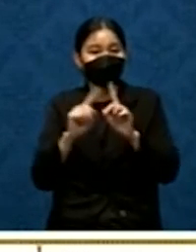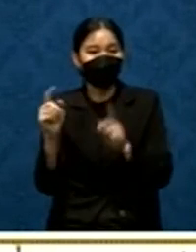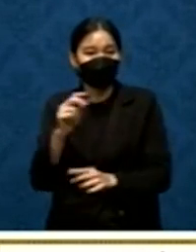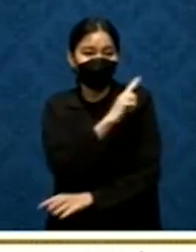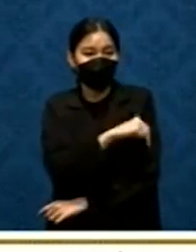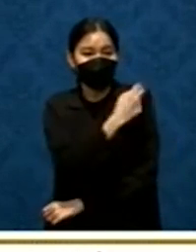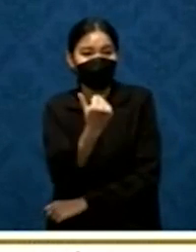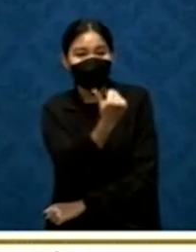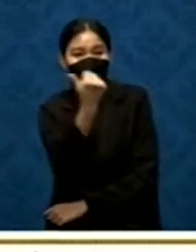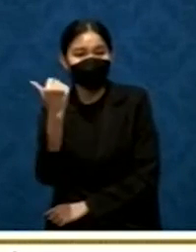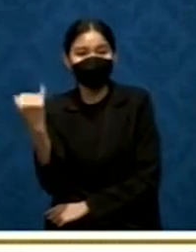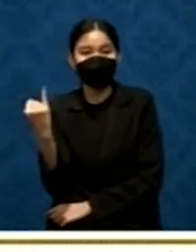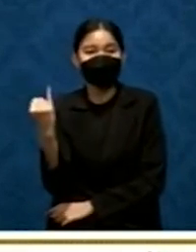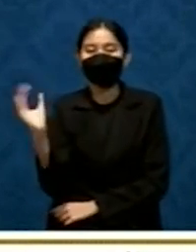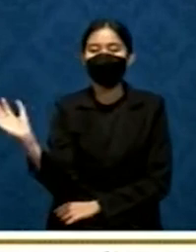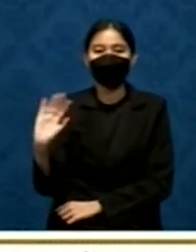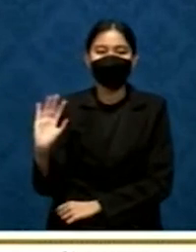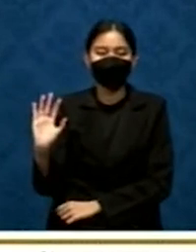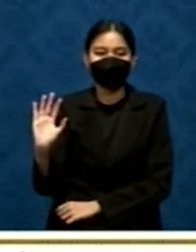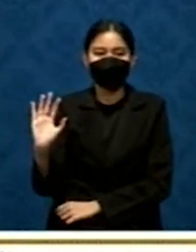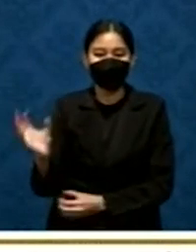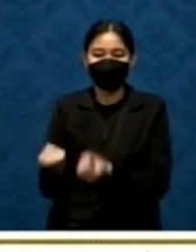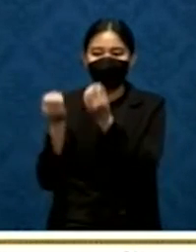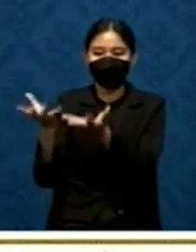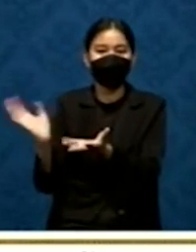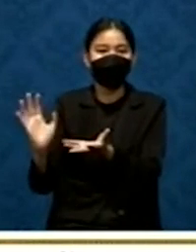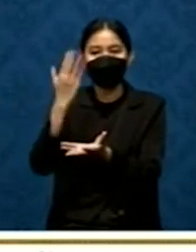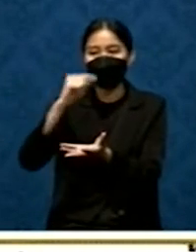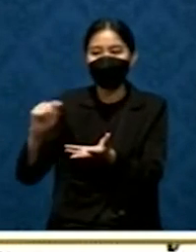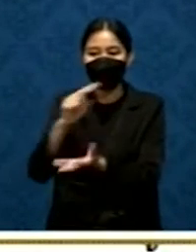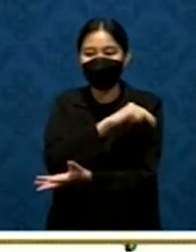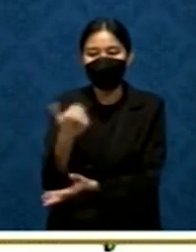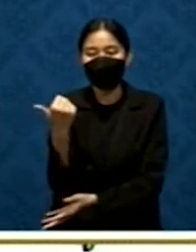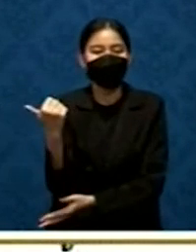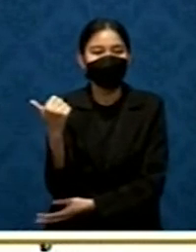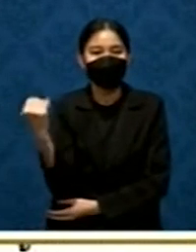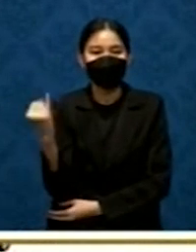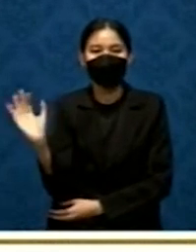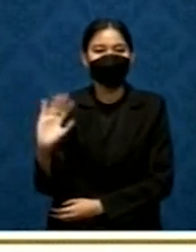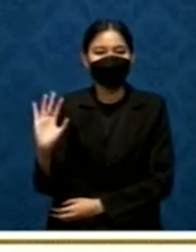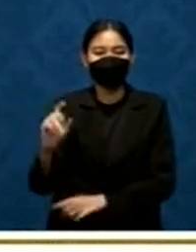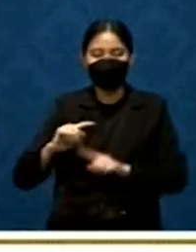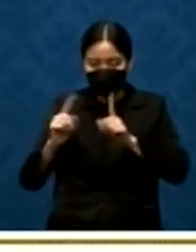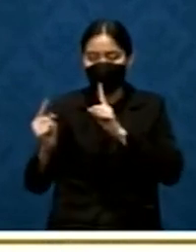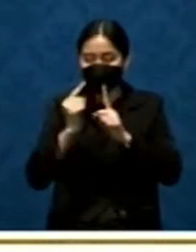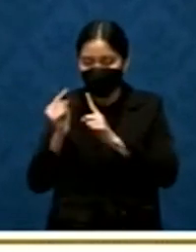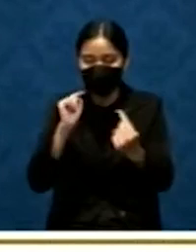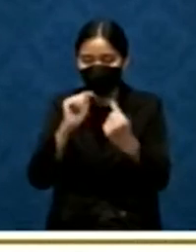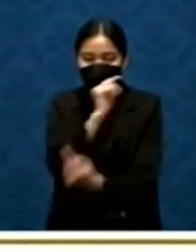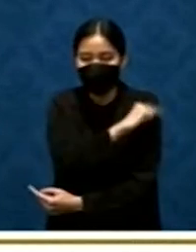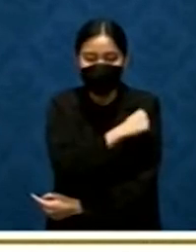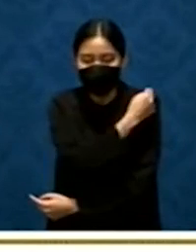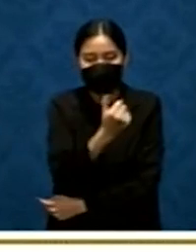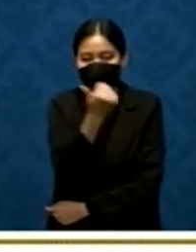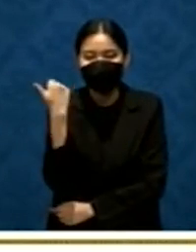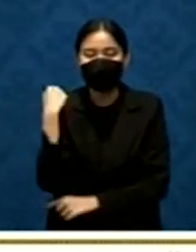ๆไม่ดีเราถึงไม่ส่งไปไม่ใช่ครับเราได้ประสานงานไปหลายโรงพยาบาลแต่ว่าส่วน